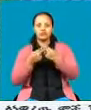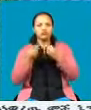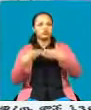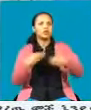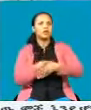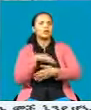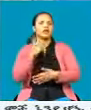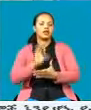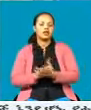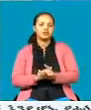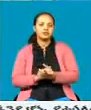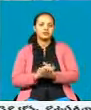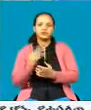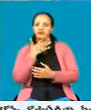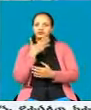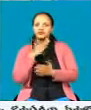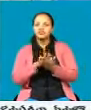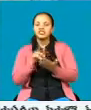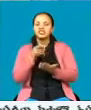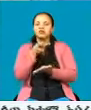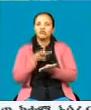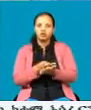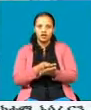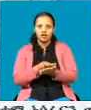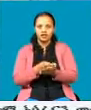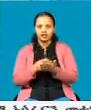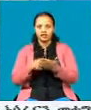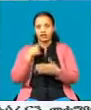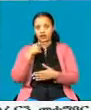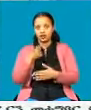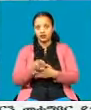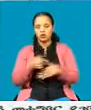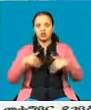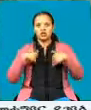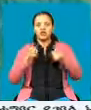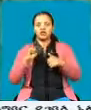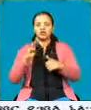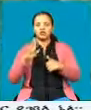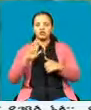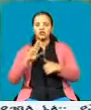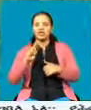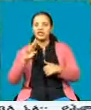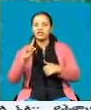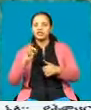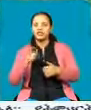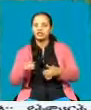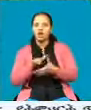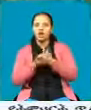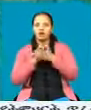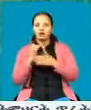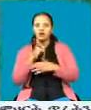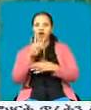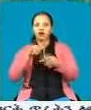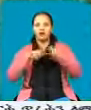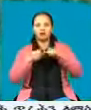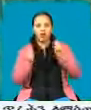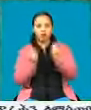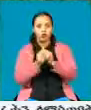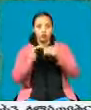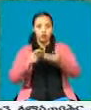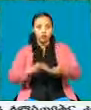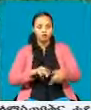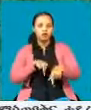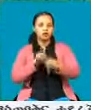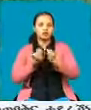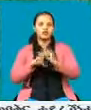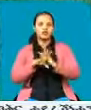ነው የሚገኘው። በቀለም ትምህርት እስከ ዲፕሎማ ስለመዝለቁ የተናገረን ወጣት ሰርጉ ሰይድ በዚሁ ሀላባ ዞን ከአራት ጓደኞቹ ጋር በመሆን